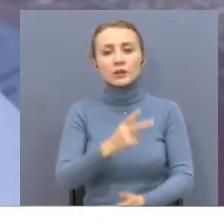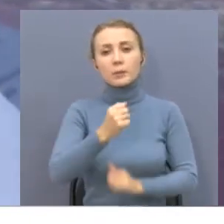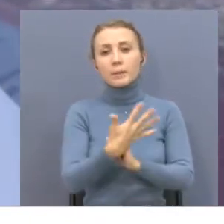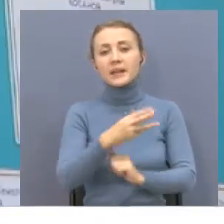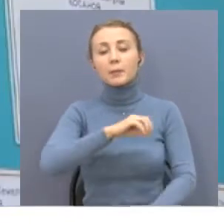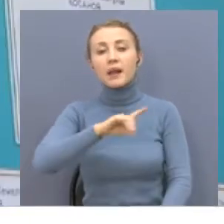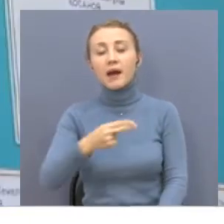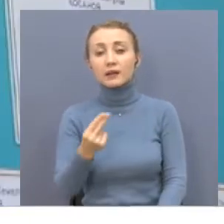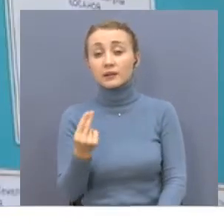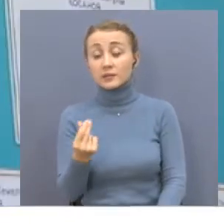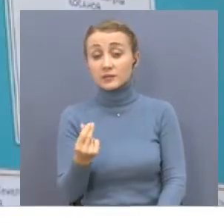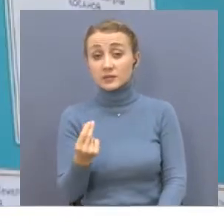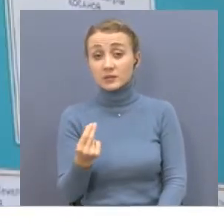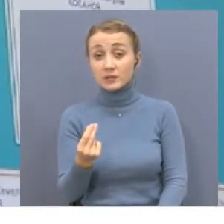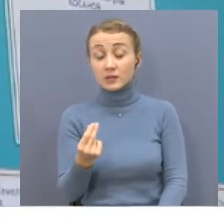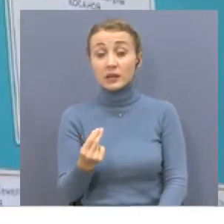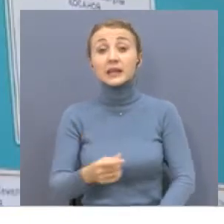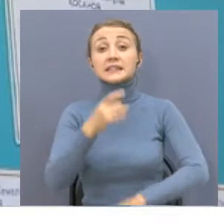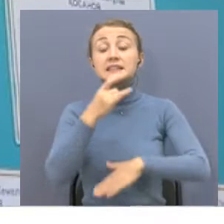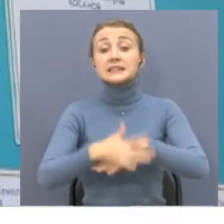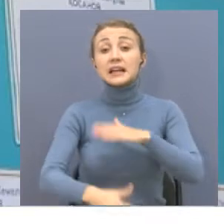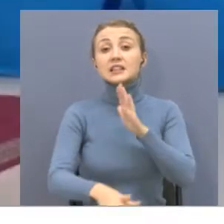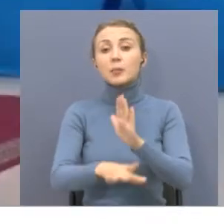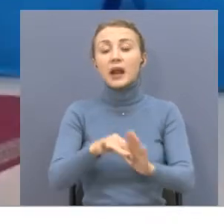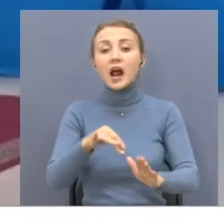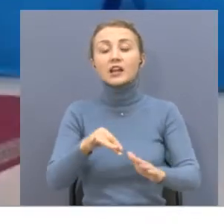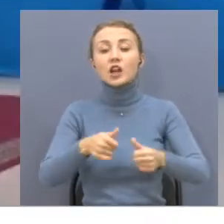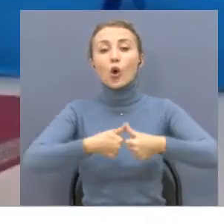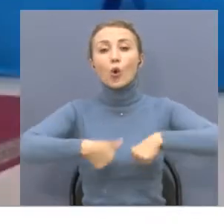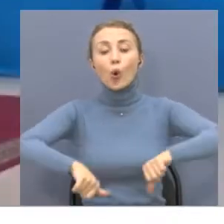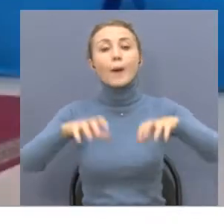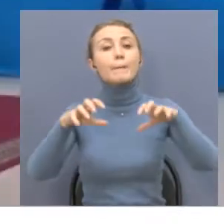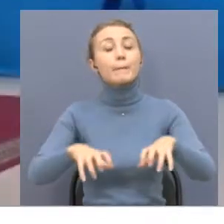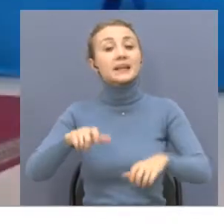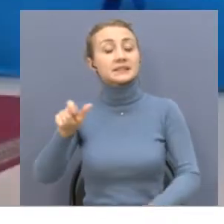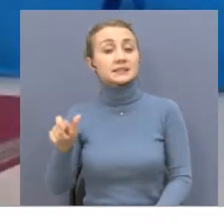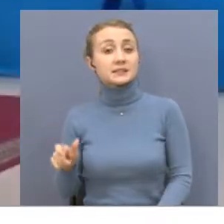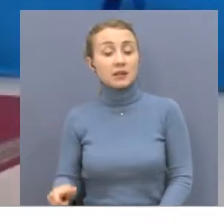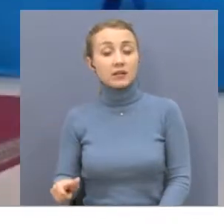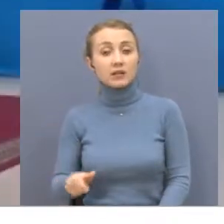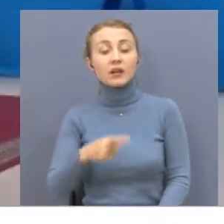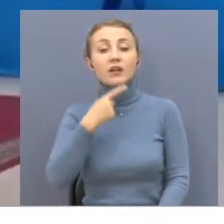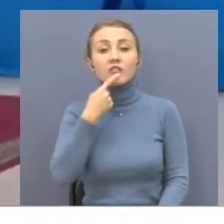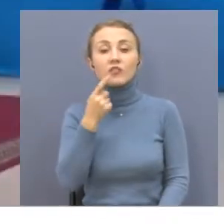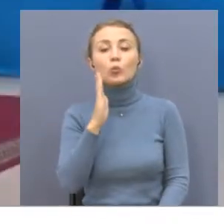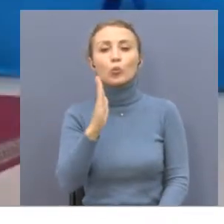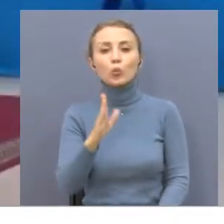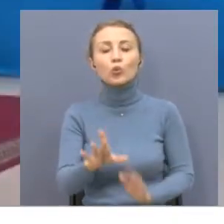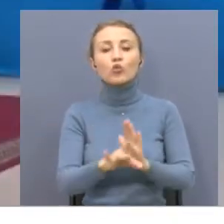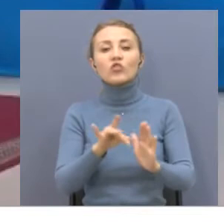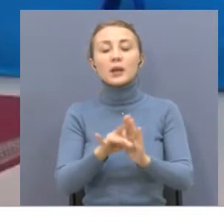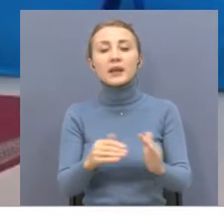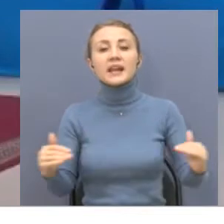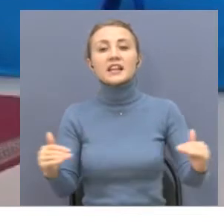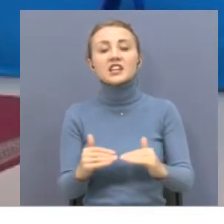комиссиясының хатшысы Сәбила Мұстафина парламенттің төменгі палатасы мен жергілікті мәслихаттар сайлауын қатар өткізу бюджет қаржысын тиімді пайдалануға